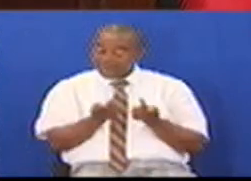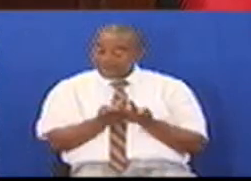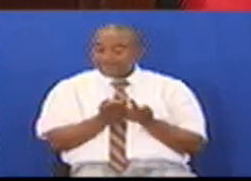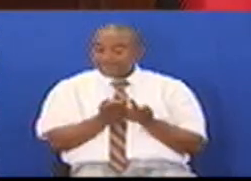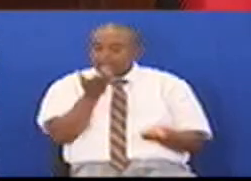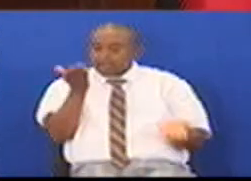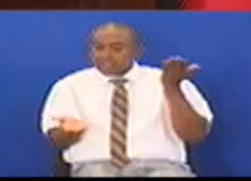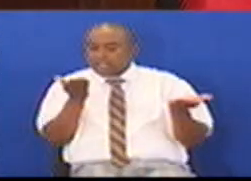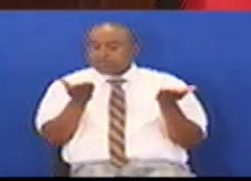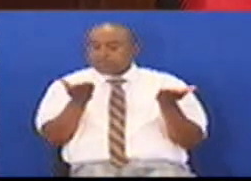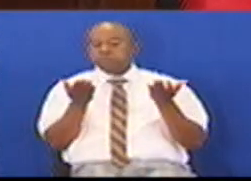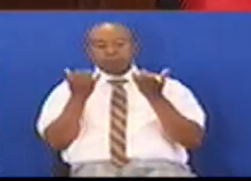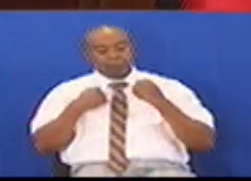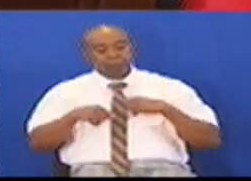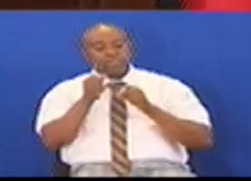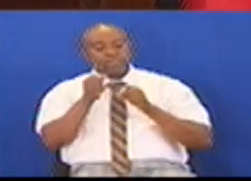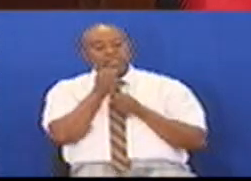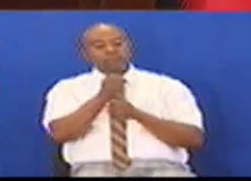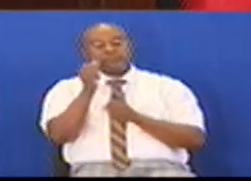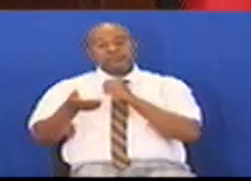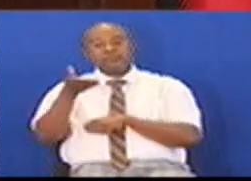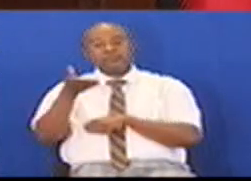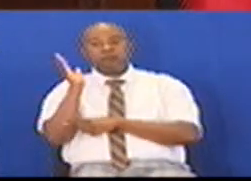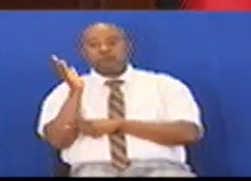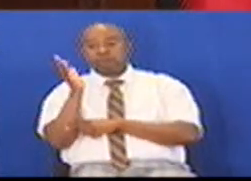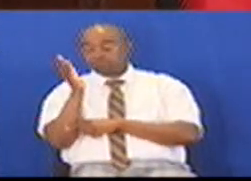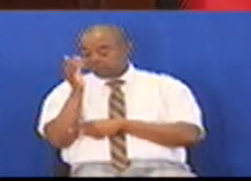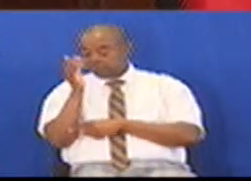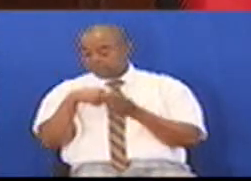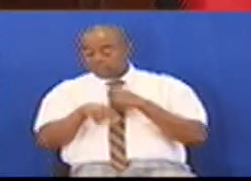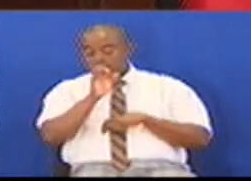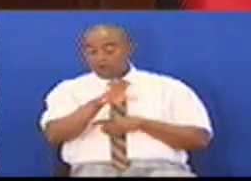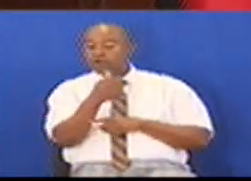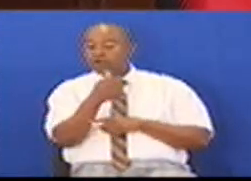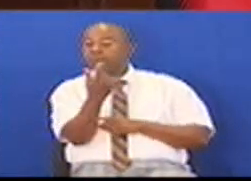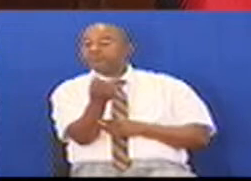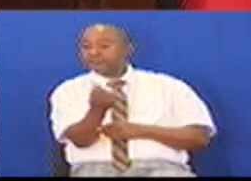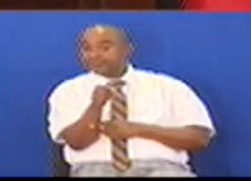tathmini ya utekelezaji wa bajeti ya serikali kwa mwaka wa fedha